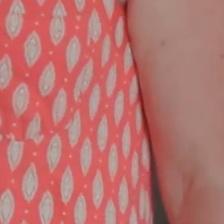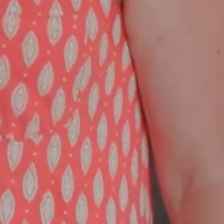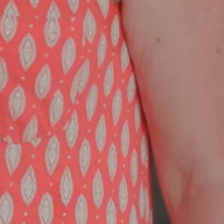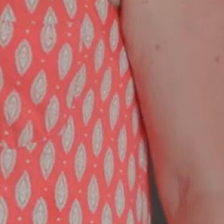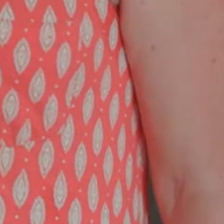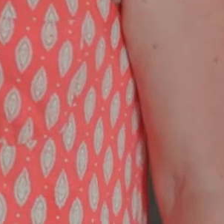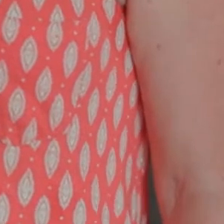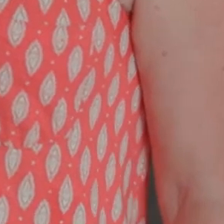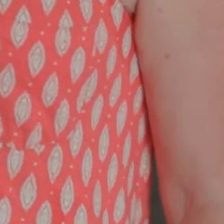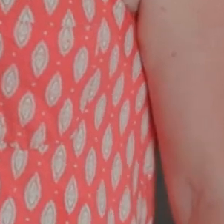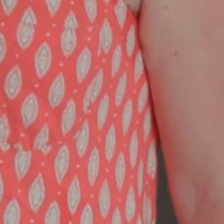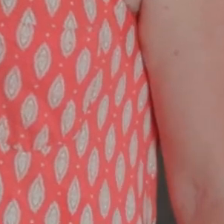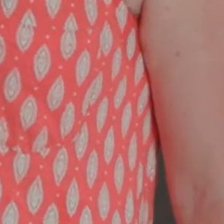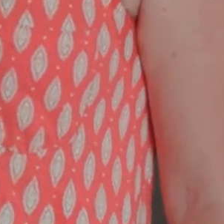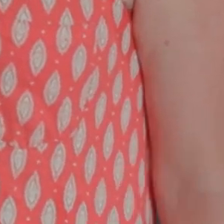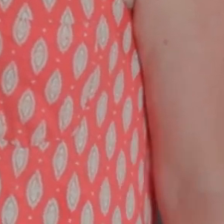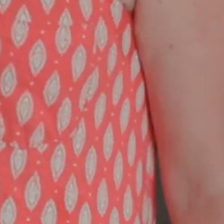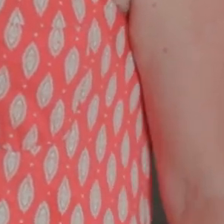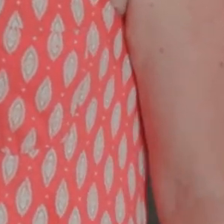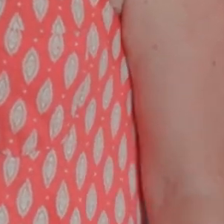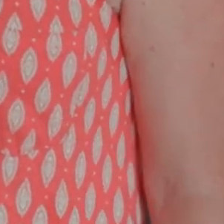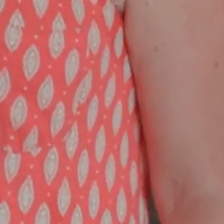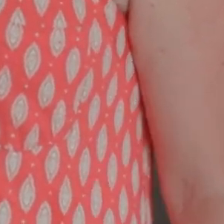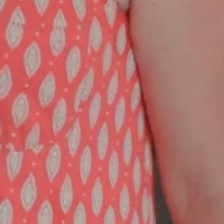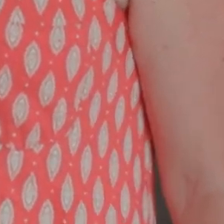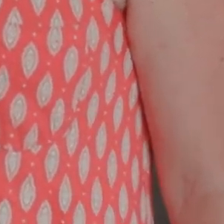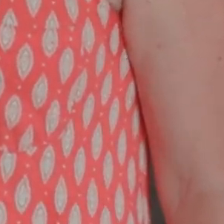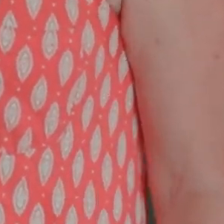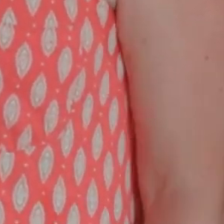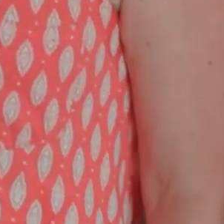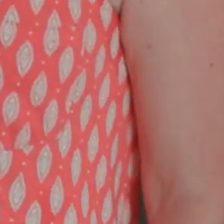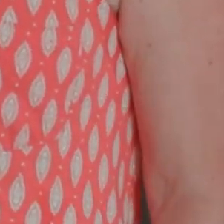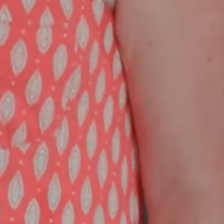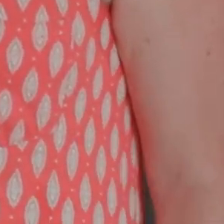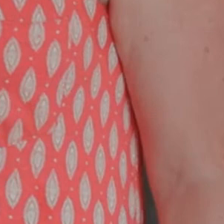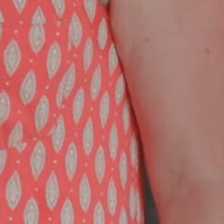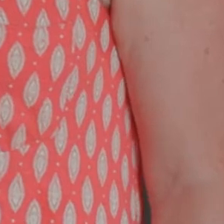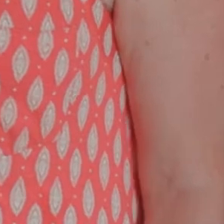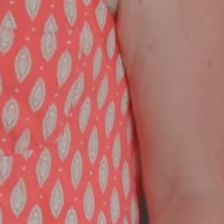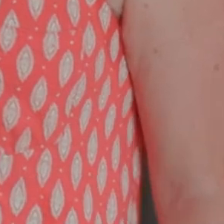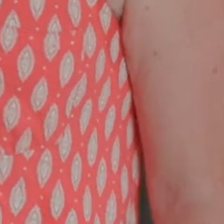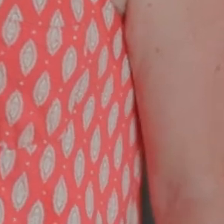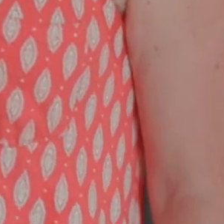sigut contribuir a que aquesta universitat pogués continuar amb una activitat normal, fent que no es notés que hi hagués una crisi